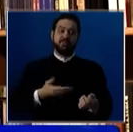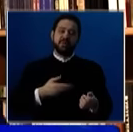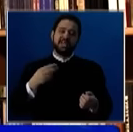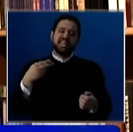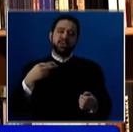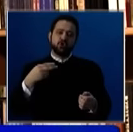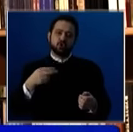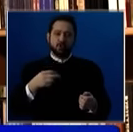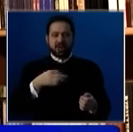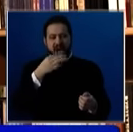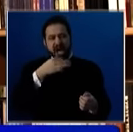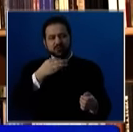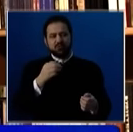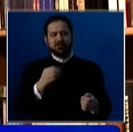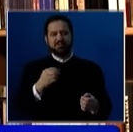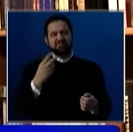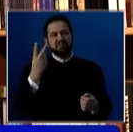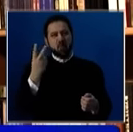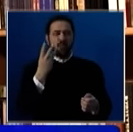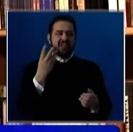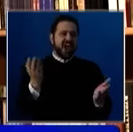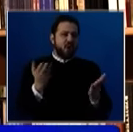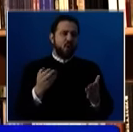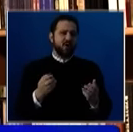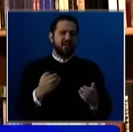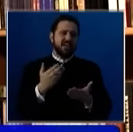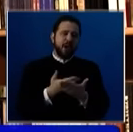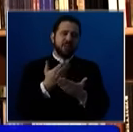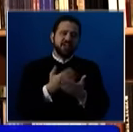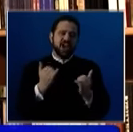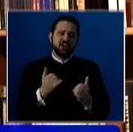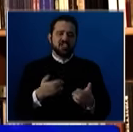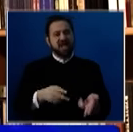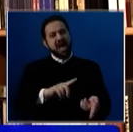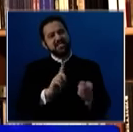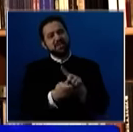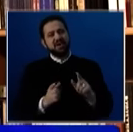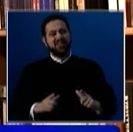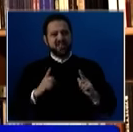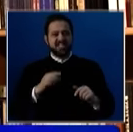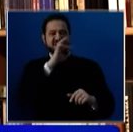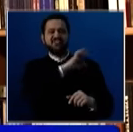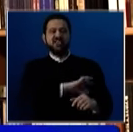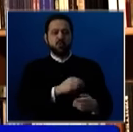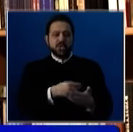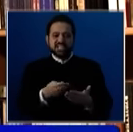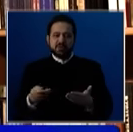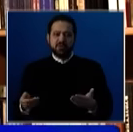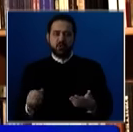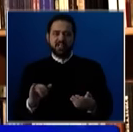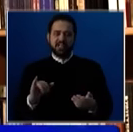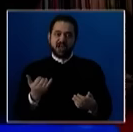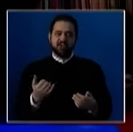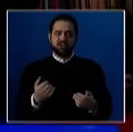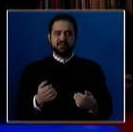făcut apel de câteva ori la pilda aceasta minunată a întoarcerii fiului risipitor. Însă pe lângă fiul risipitor fără